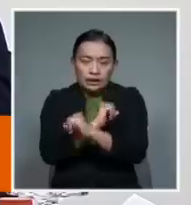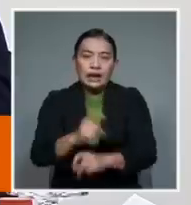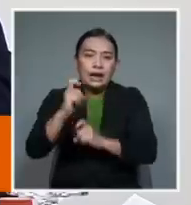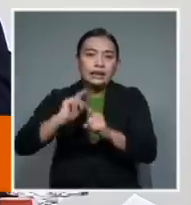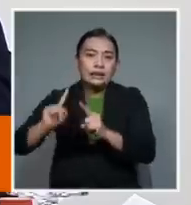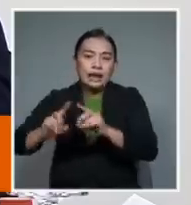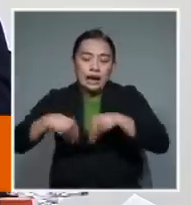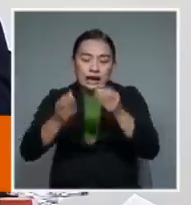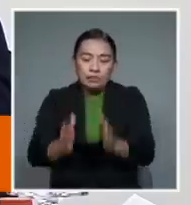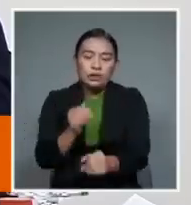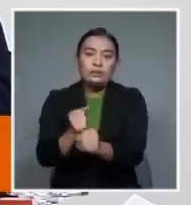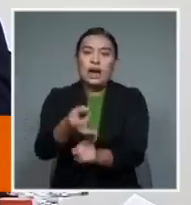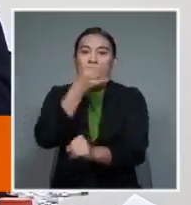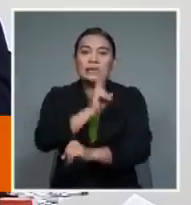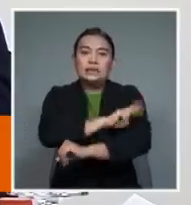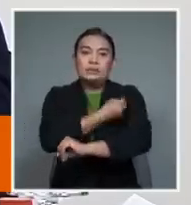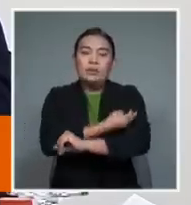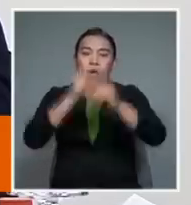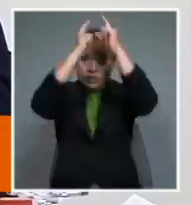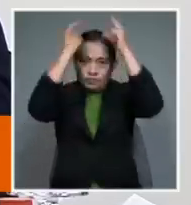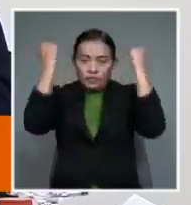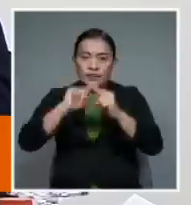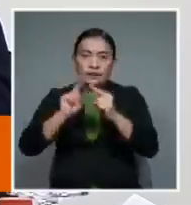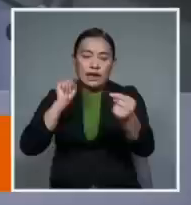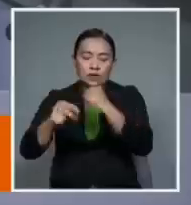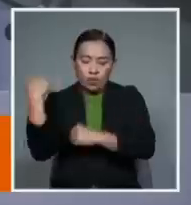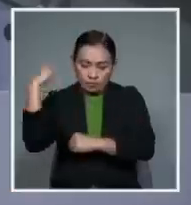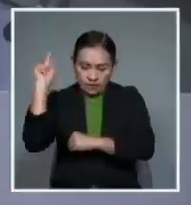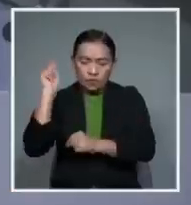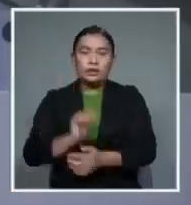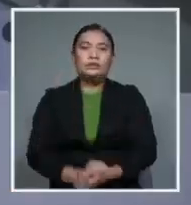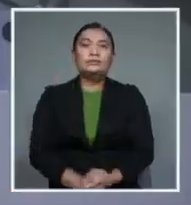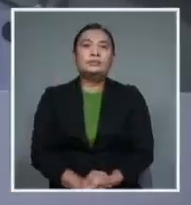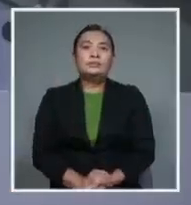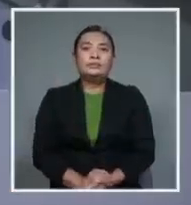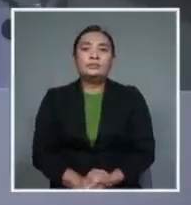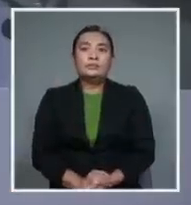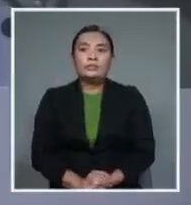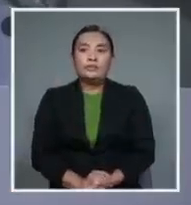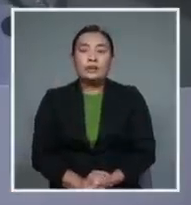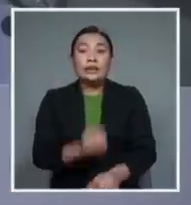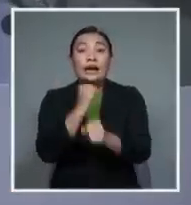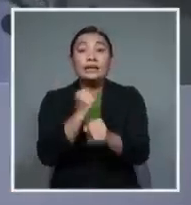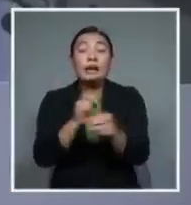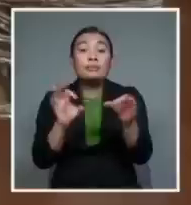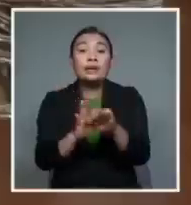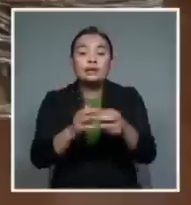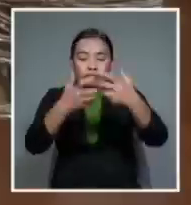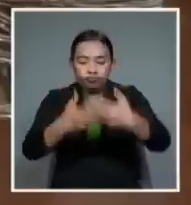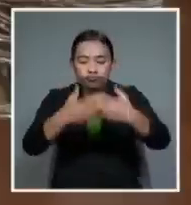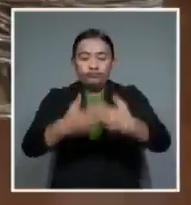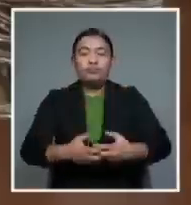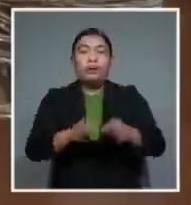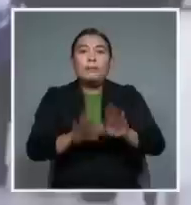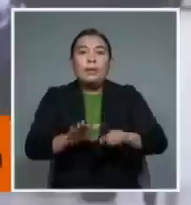ที่เป็นแพทย์และก็บุคลากรทางการแพทย์ได้ใช้ประโยชน์ครับ ขณะที่นายธนินทร์ระบุว่าการผลิตหน้ากากอนามัยทางการแพทย์ในครั้ง